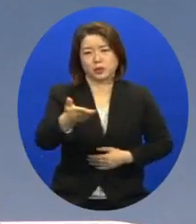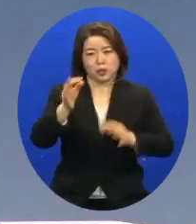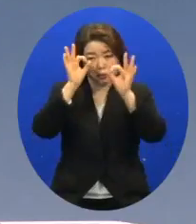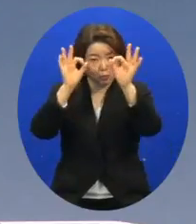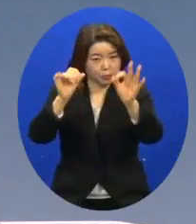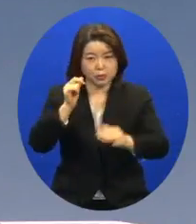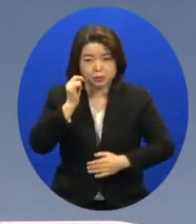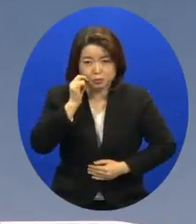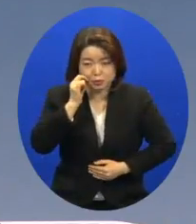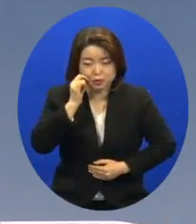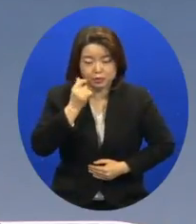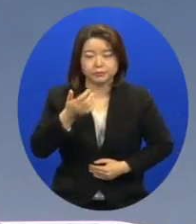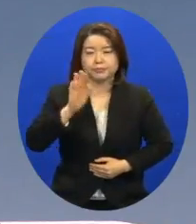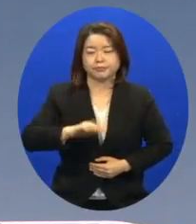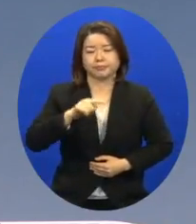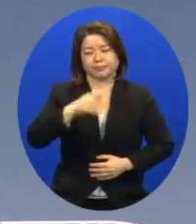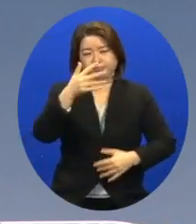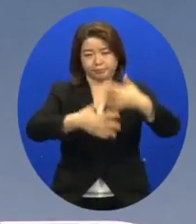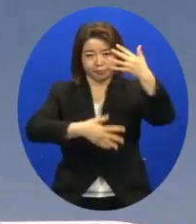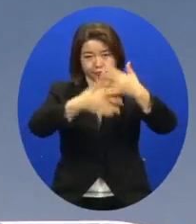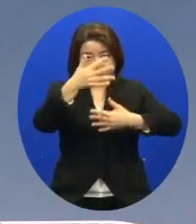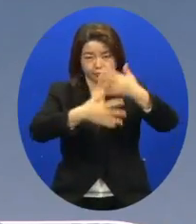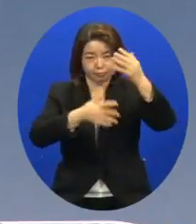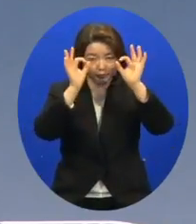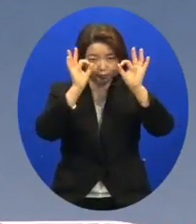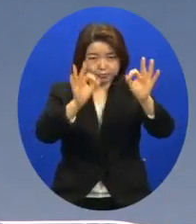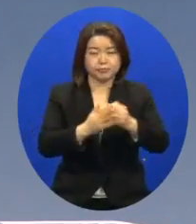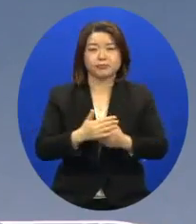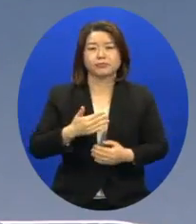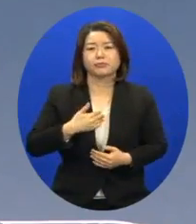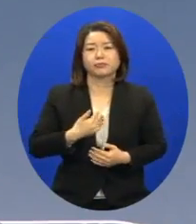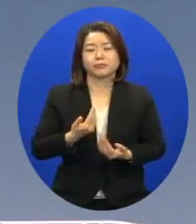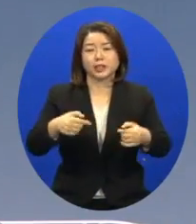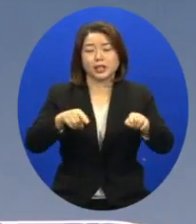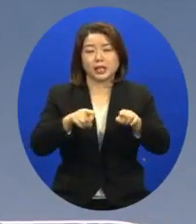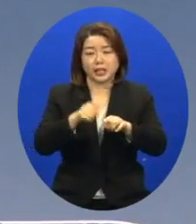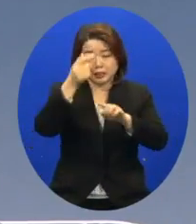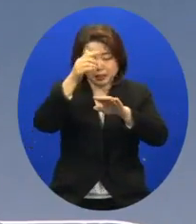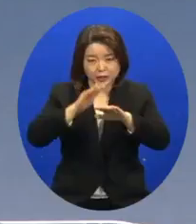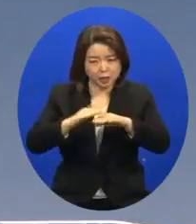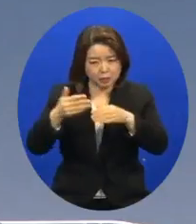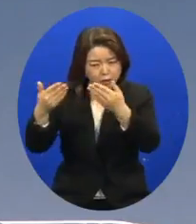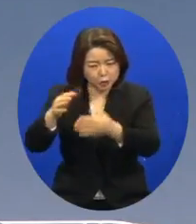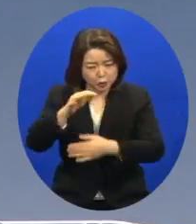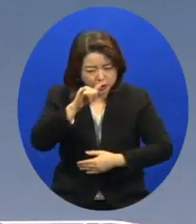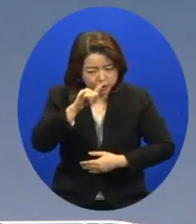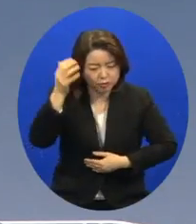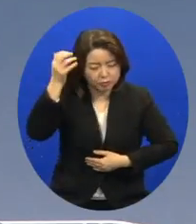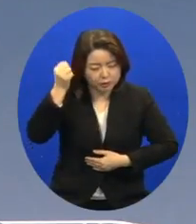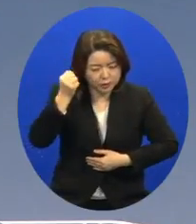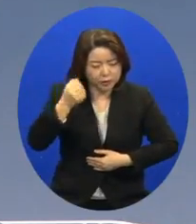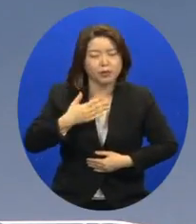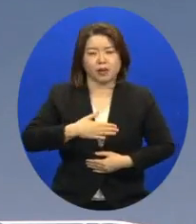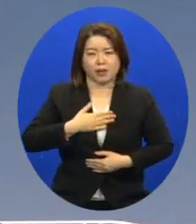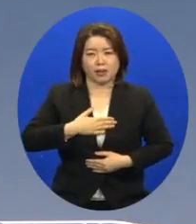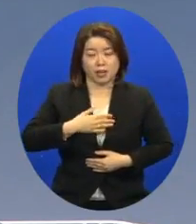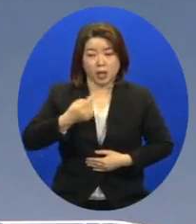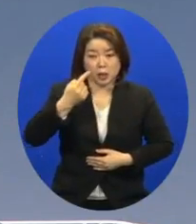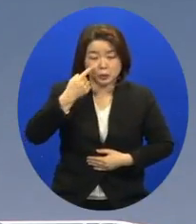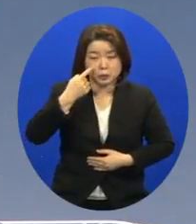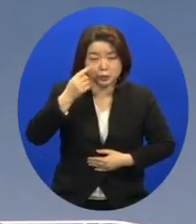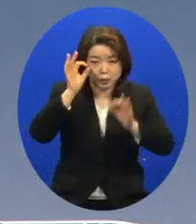그렇지만 여러분들이 이 영상으로 어 저와 함께 예배하고 있음을 저는 압니다 눈에 보이지 않지만